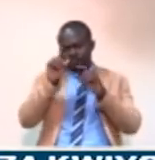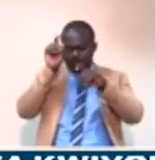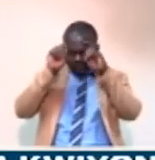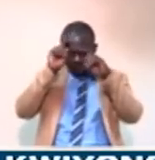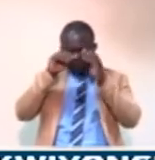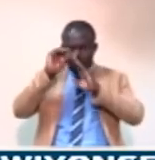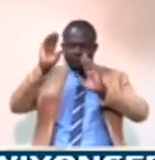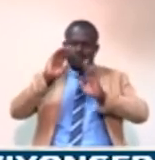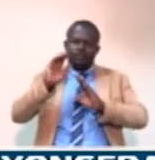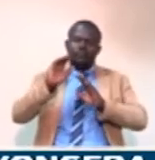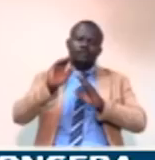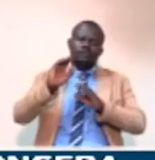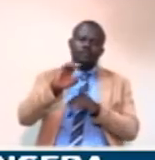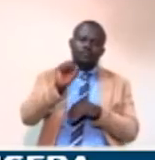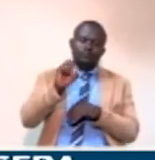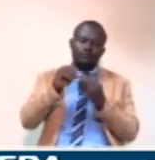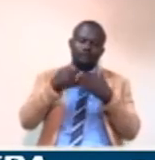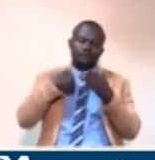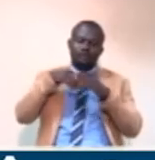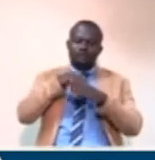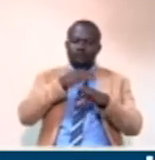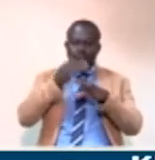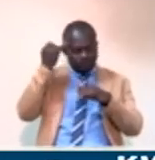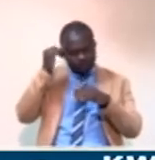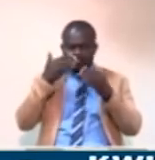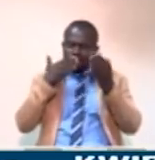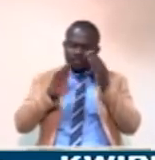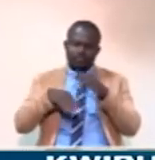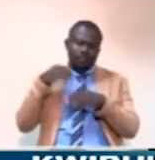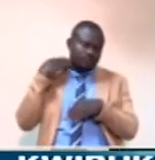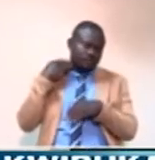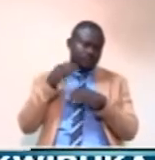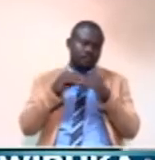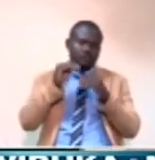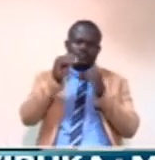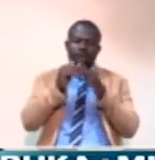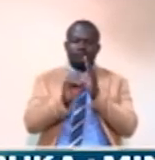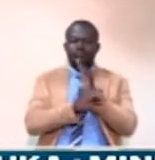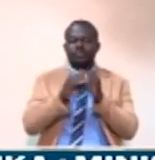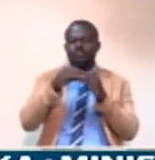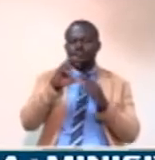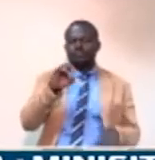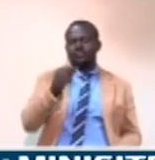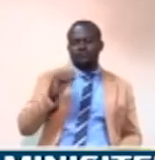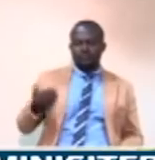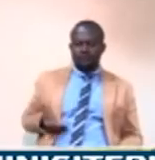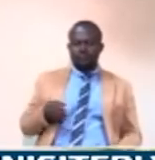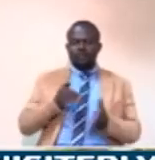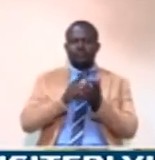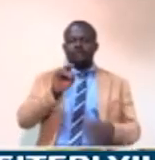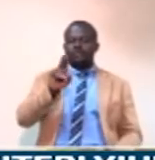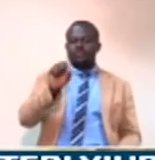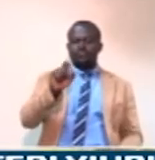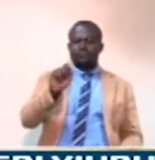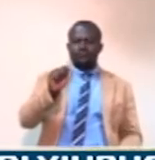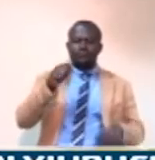uruhare sosiyete sivili yagira mu kurwanya ingengabitekerezo ya Jenoside. Umuyobozi w'urwego rw'igihugu rw'imiyoborere Madame Dr. Ustakaitesi